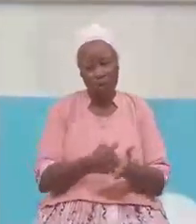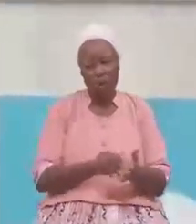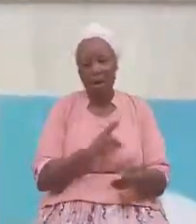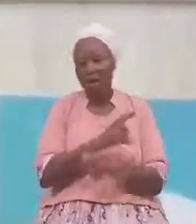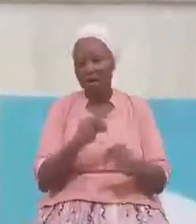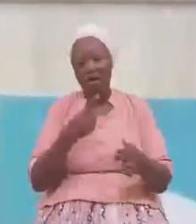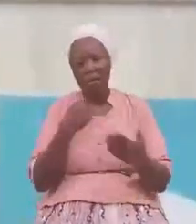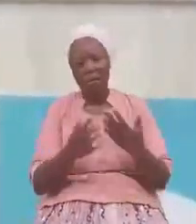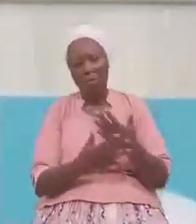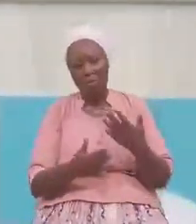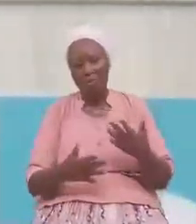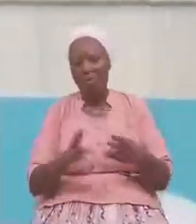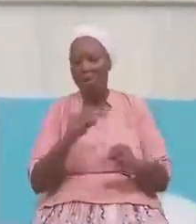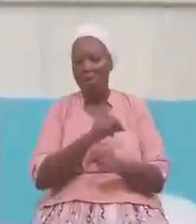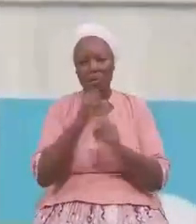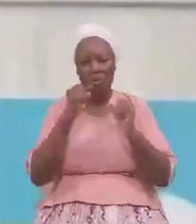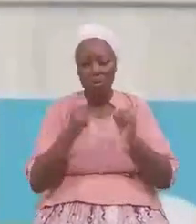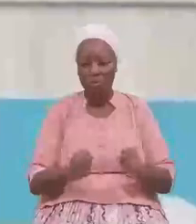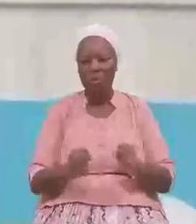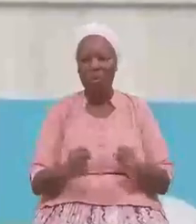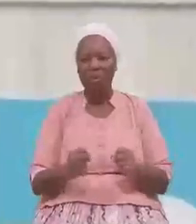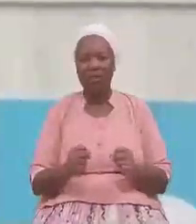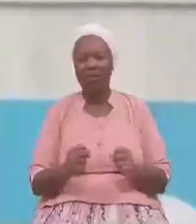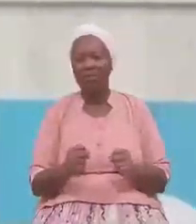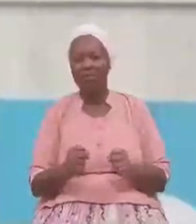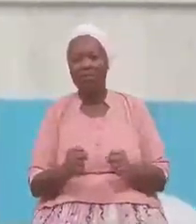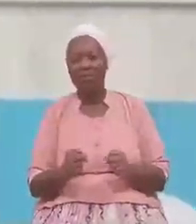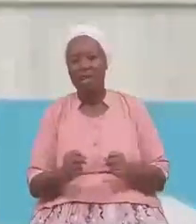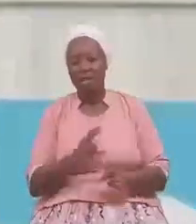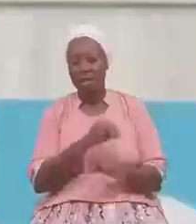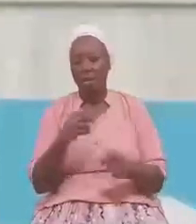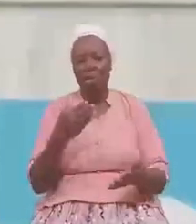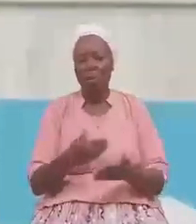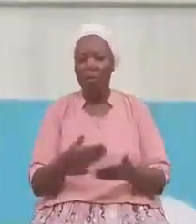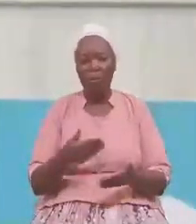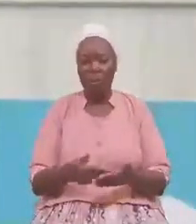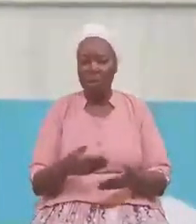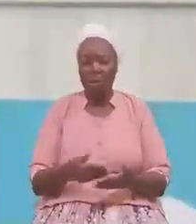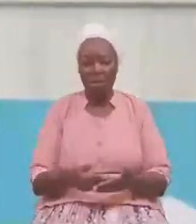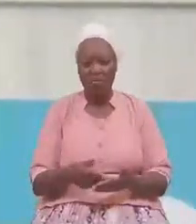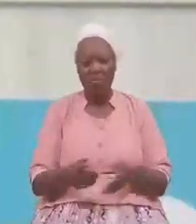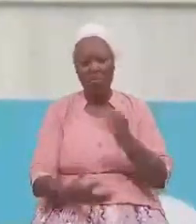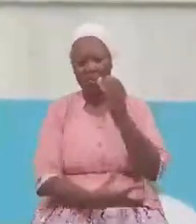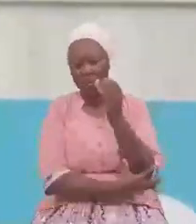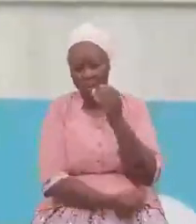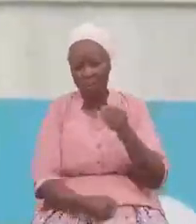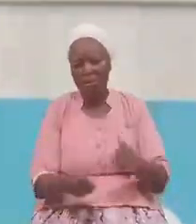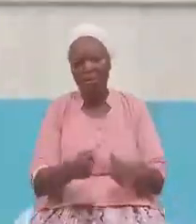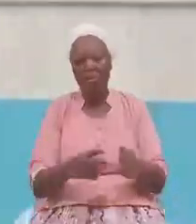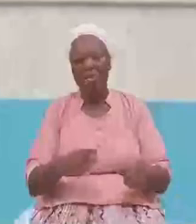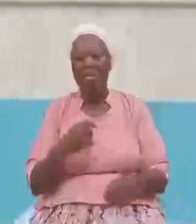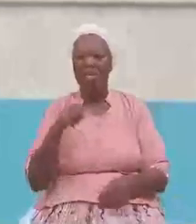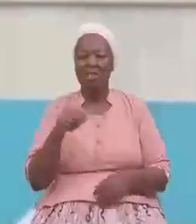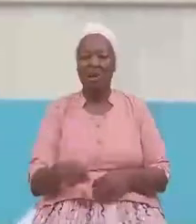sans de force, pas de finance, tout est complètement bas et tu dis